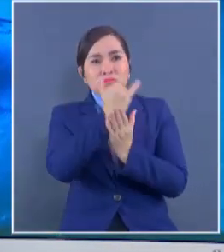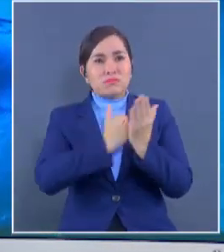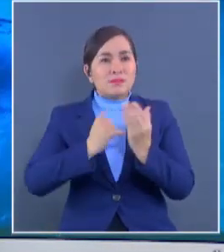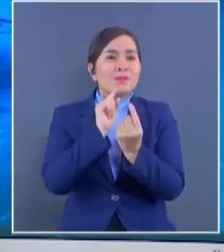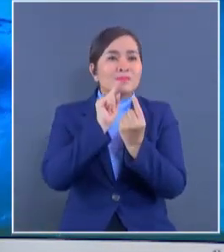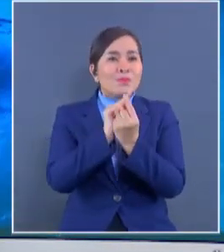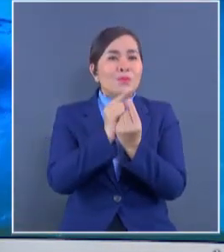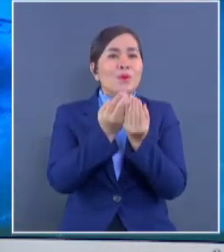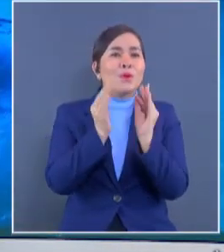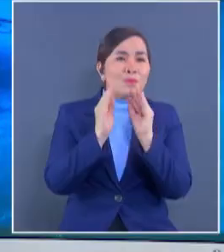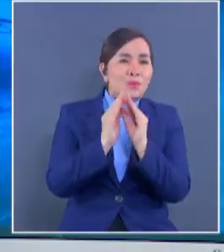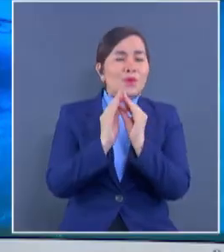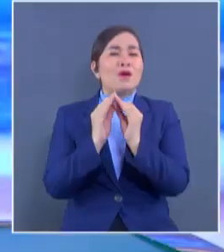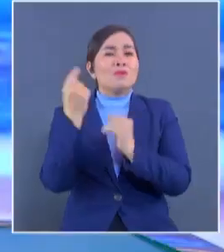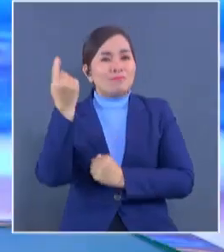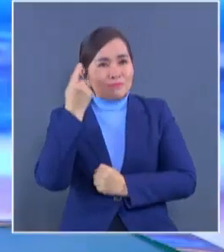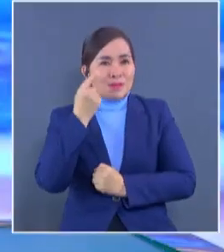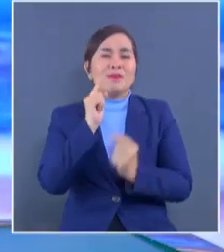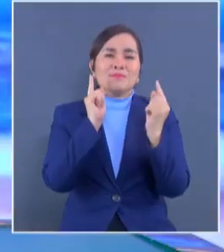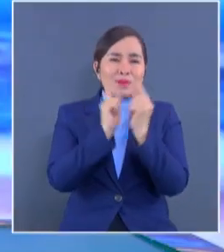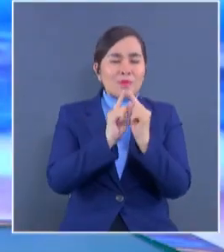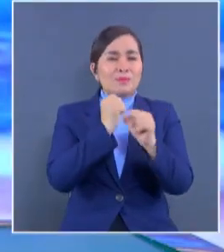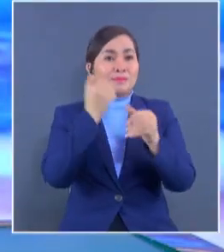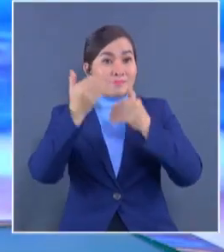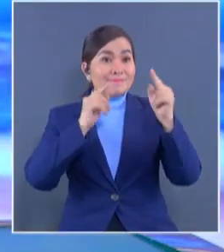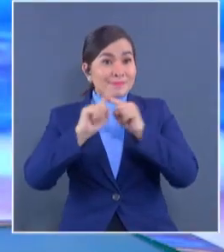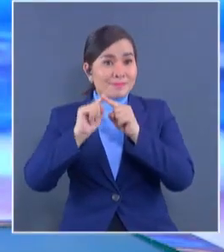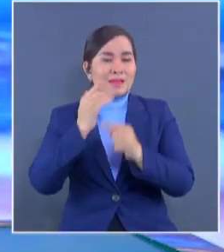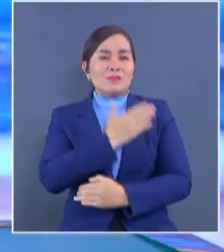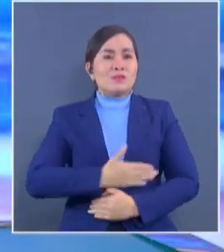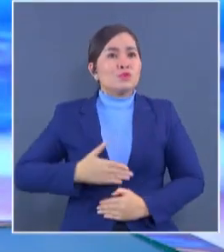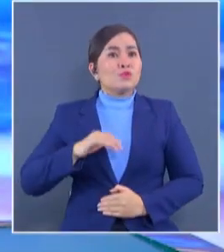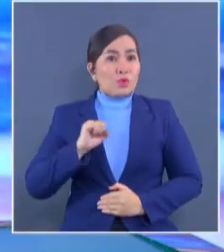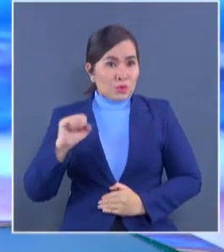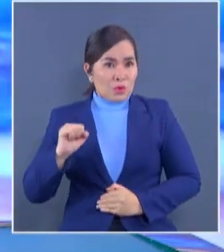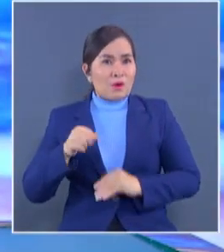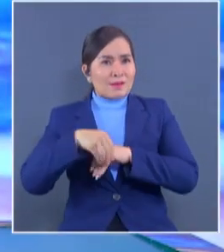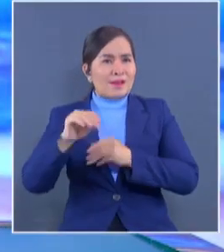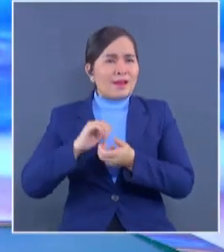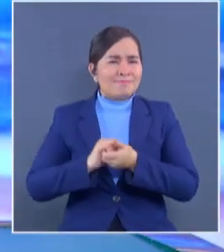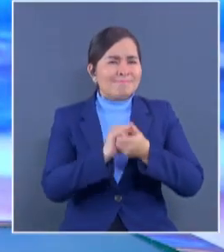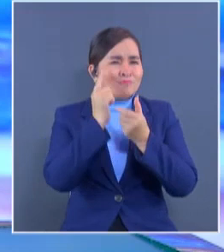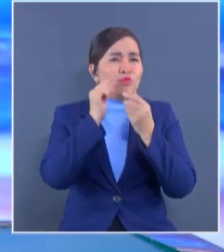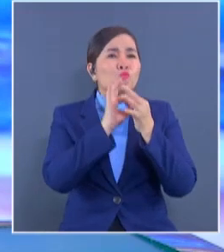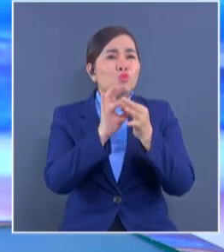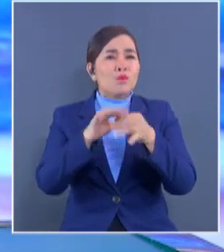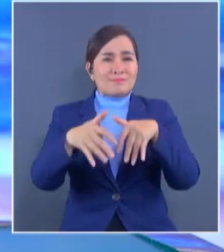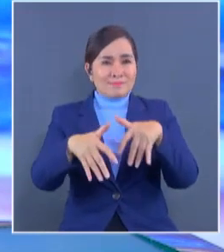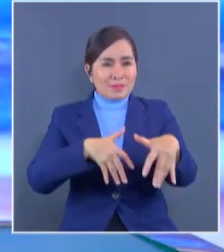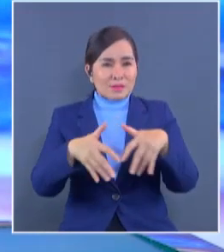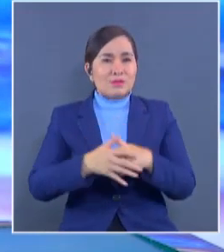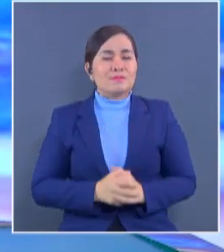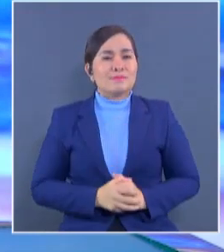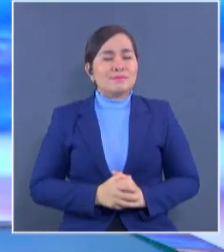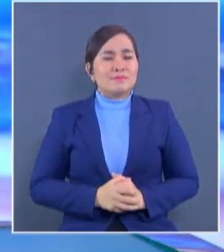ไปพบปะไปท่องเที่ยวไปพบเจอกันทางสสส.แล้วก็ภาคีเครือข่ายมีความเป็นห่วงนะคะห่วงใยพี่น้องประชาชน